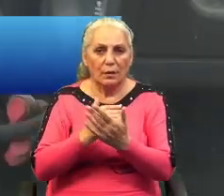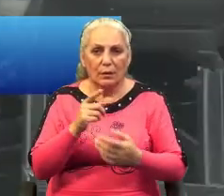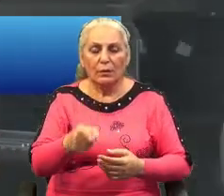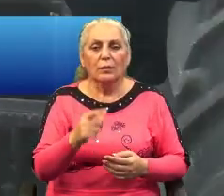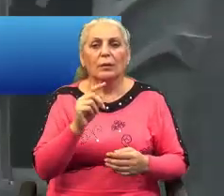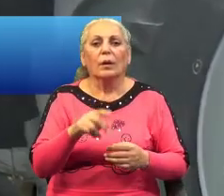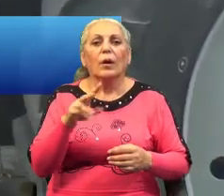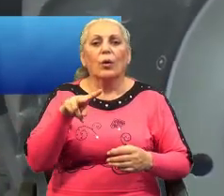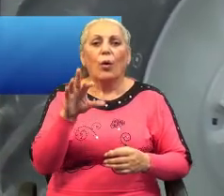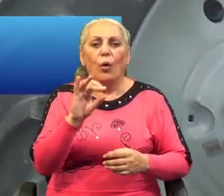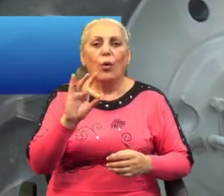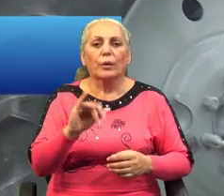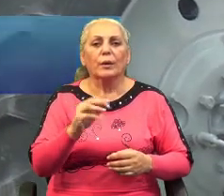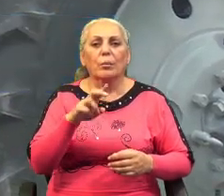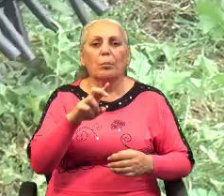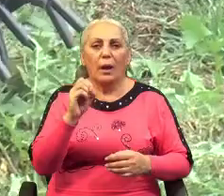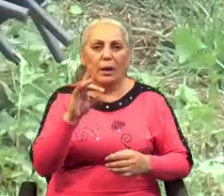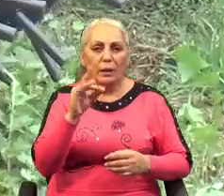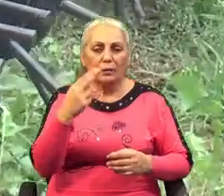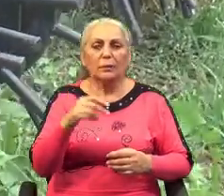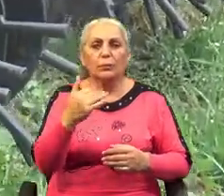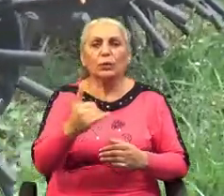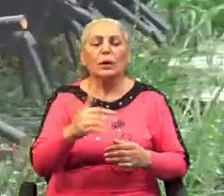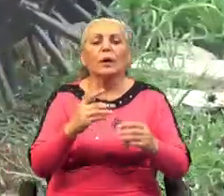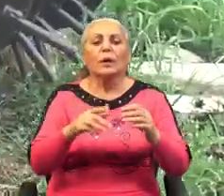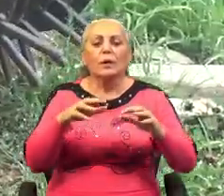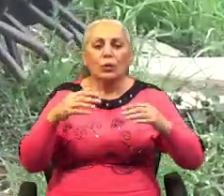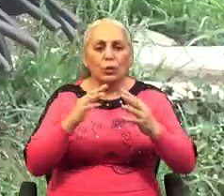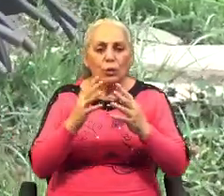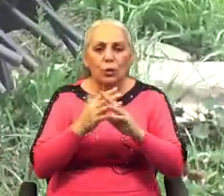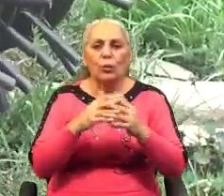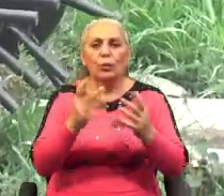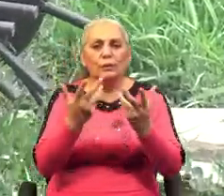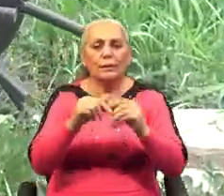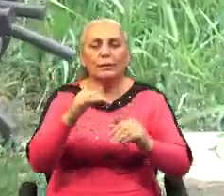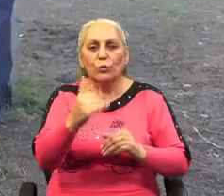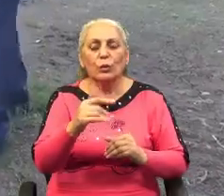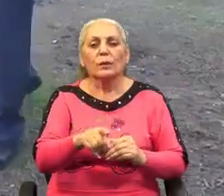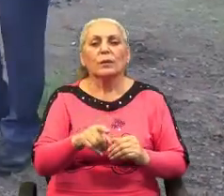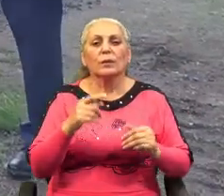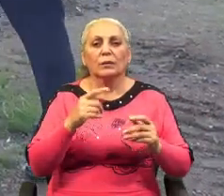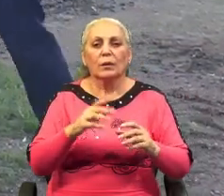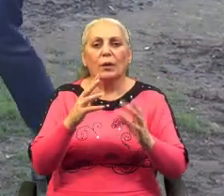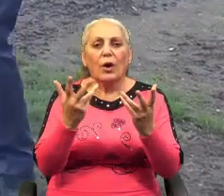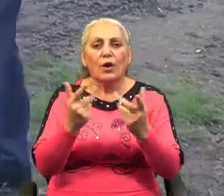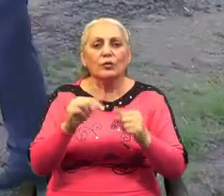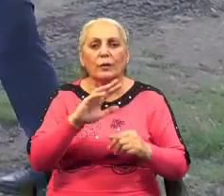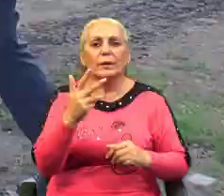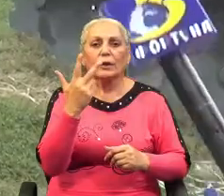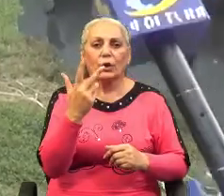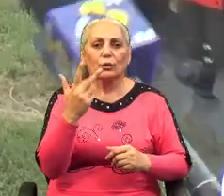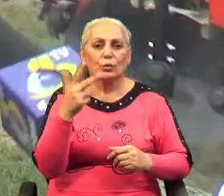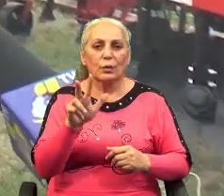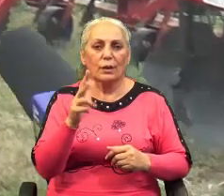Լոռի բերդ խոշորացված համայնքի գյուղտեխնիկայի և գյուղգործիքների ձեռքբերումն է։ Նախահաշվային արժեքն էլ 33 միլիոն դրամ է